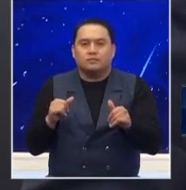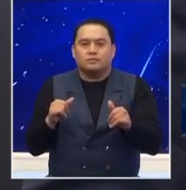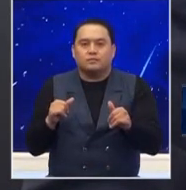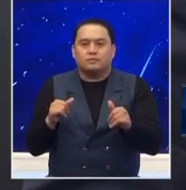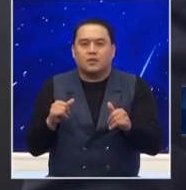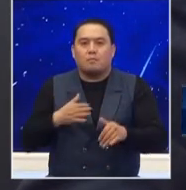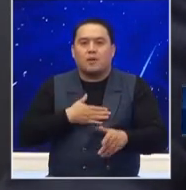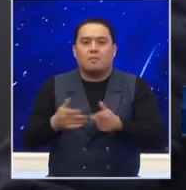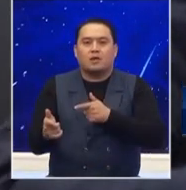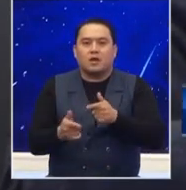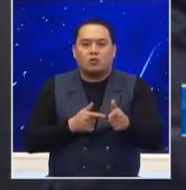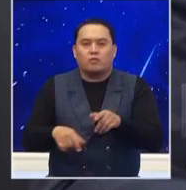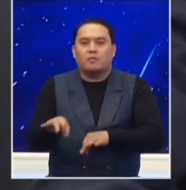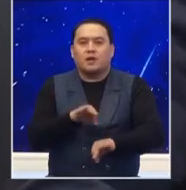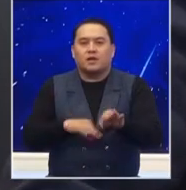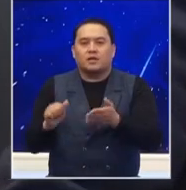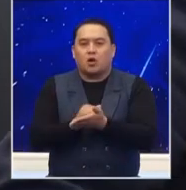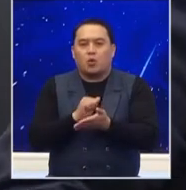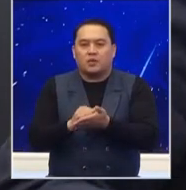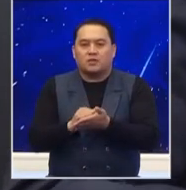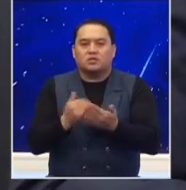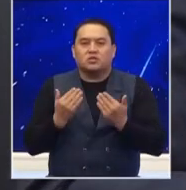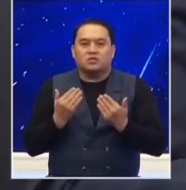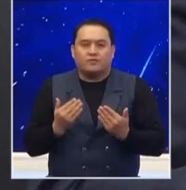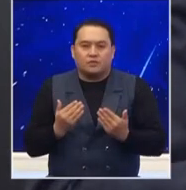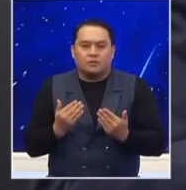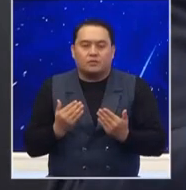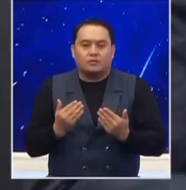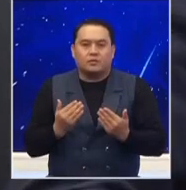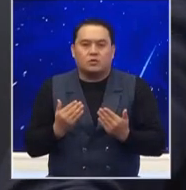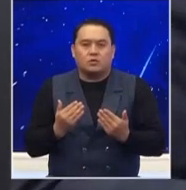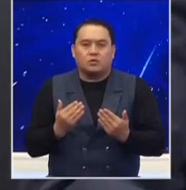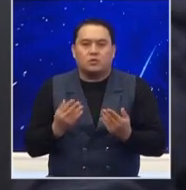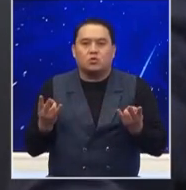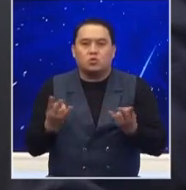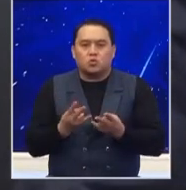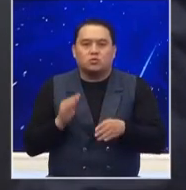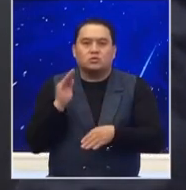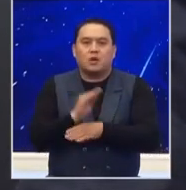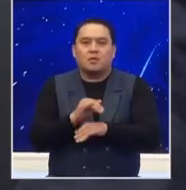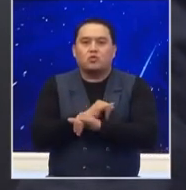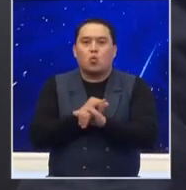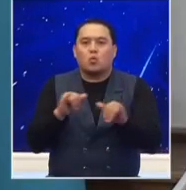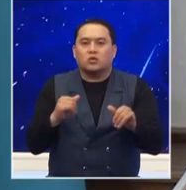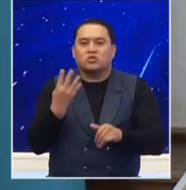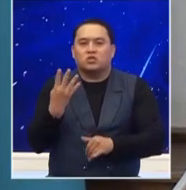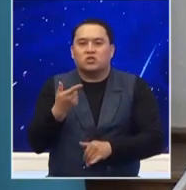Мы подготовили ПСД, но сейчас теперь «Пармиджана» пришел. Нам надо поезд дополнительно увеличить на